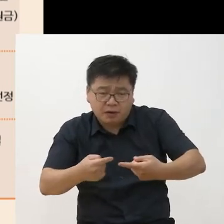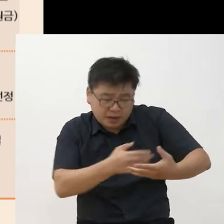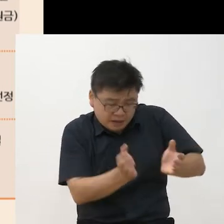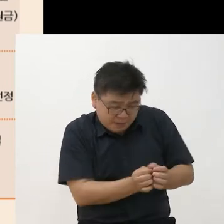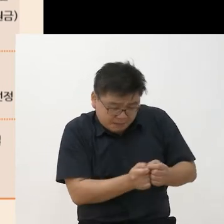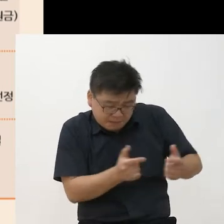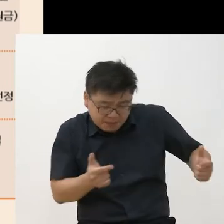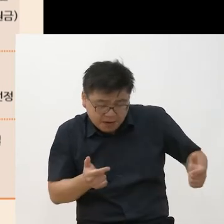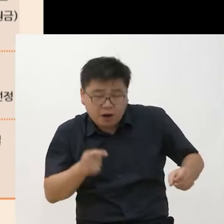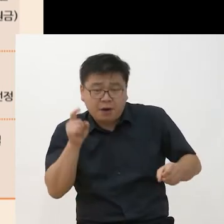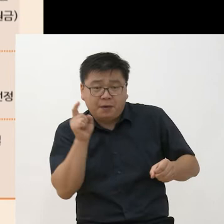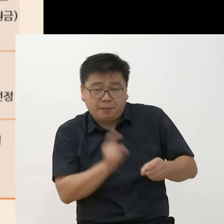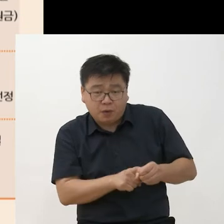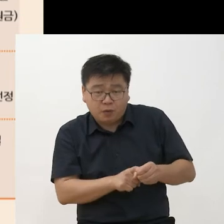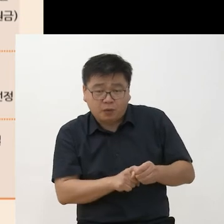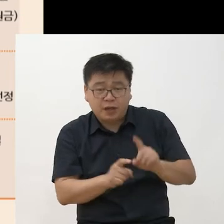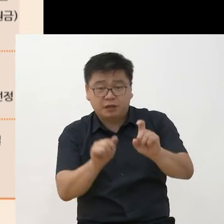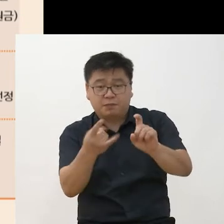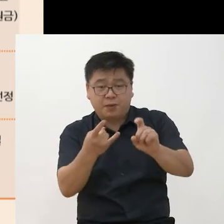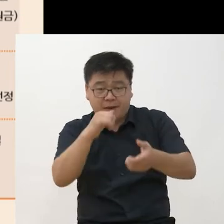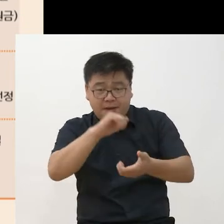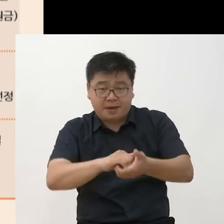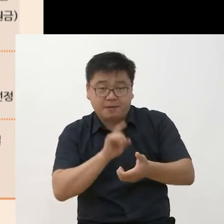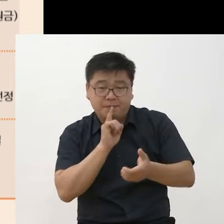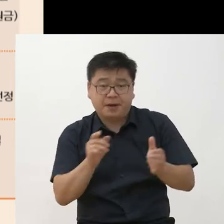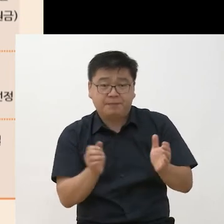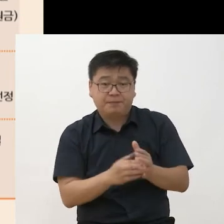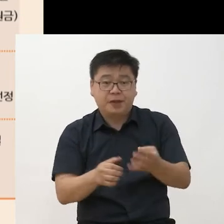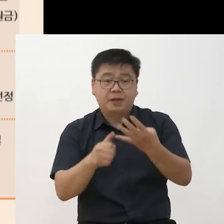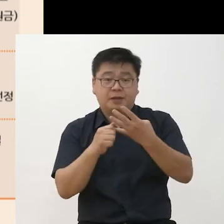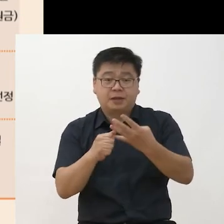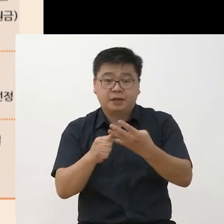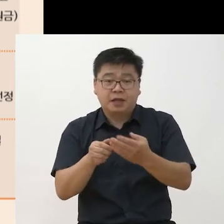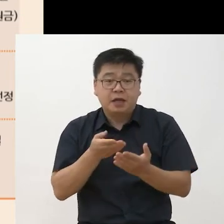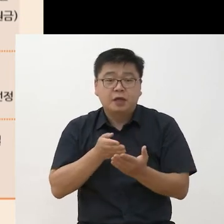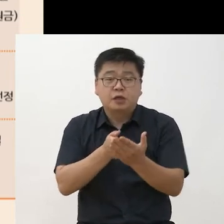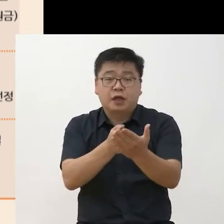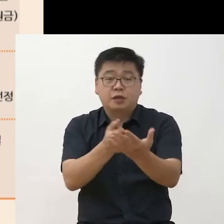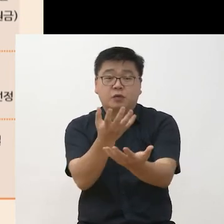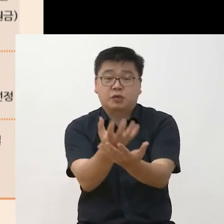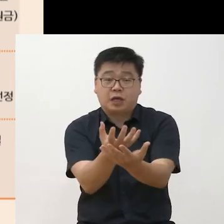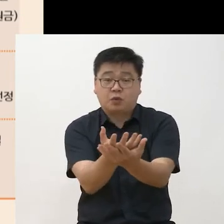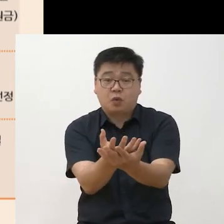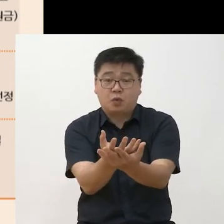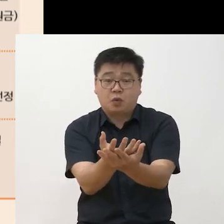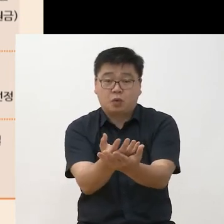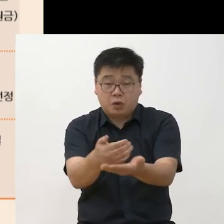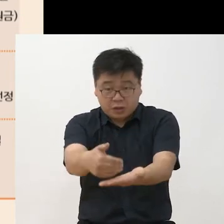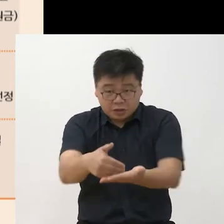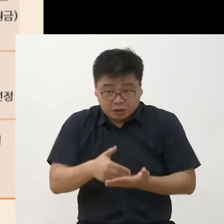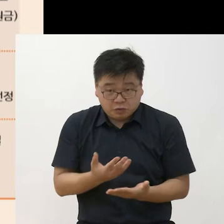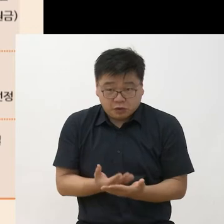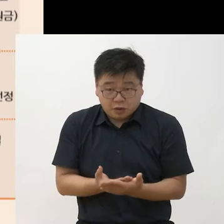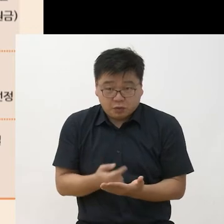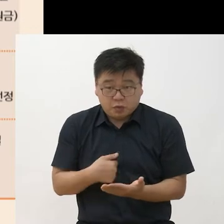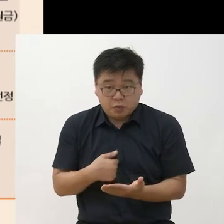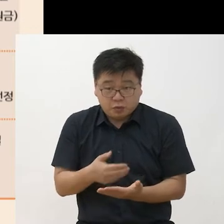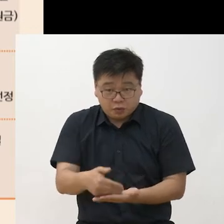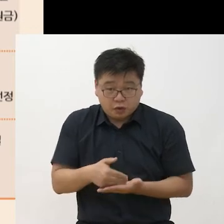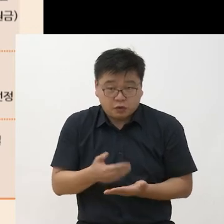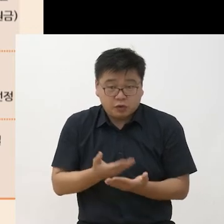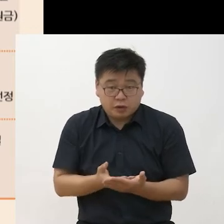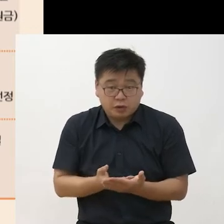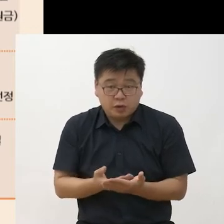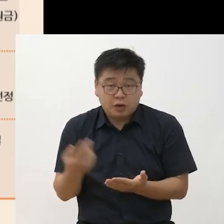조정하였습니다. 넷째는 신청하실 때 제출 자료입니다. 전년과 다르게